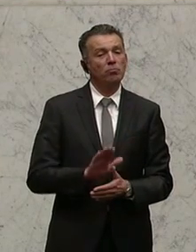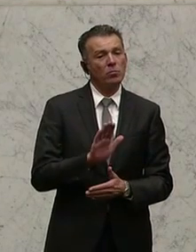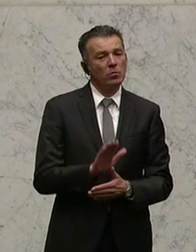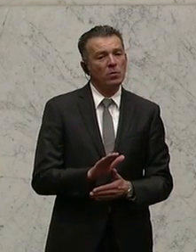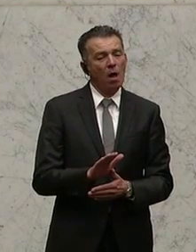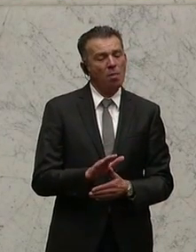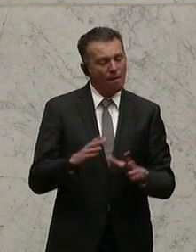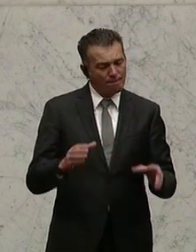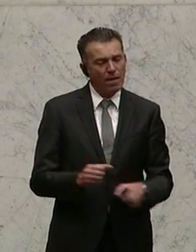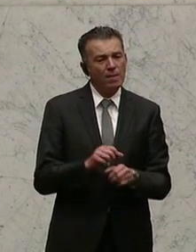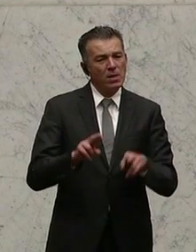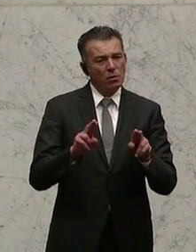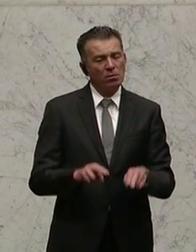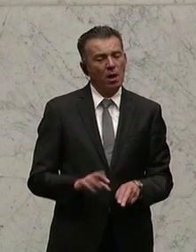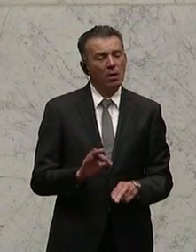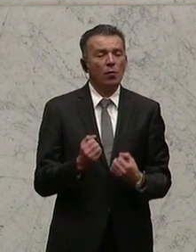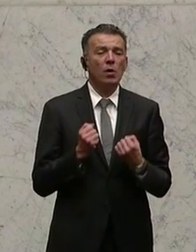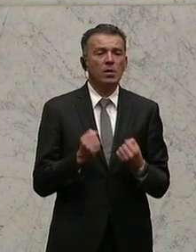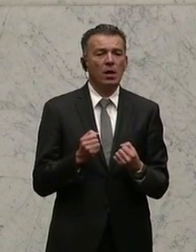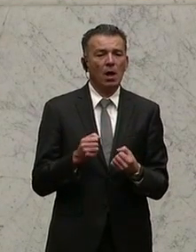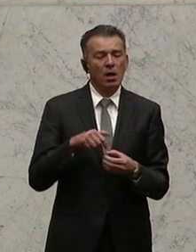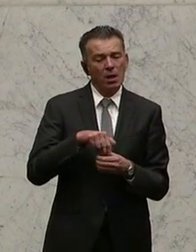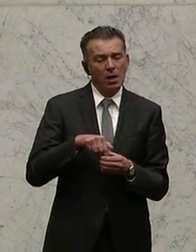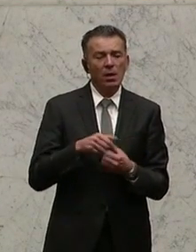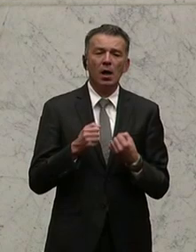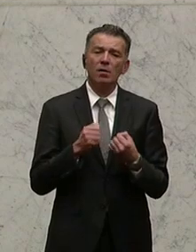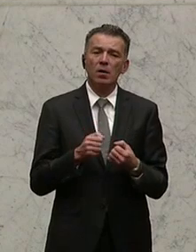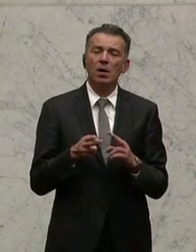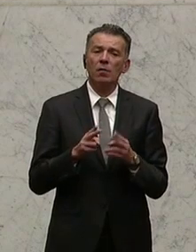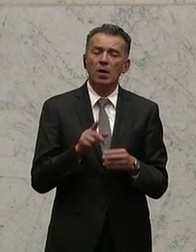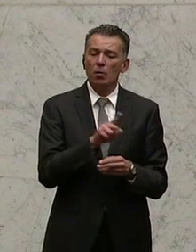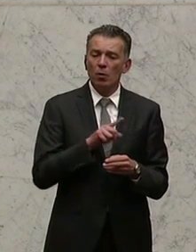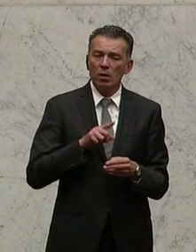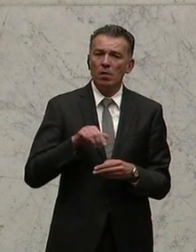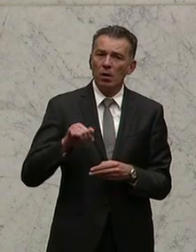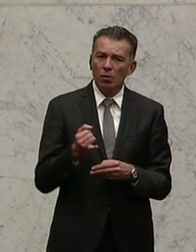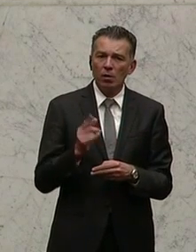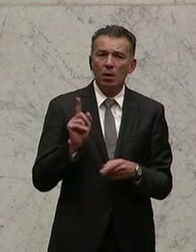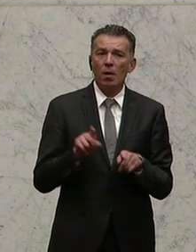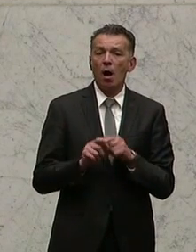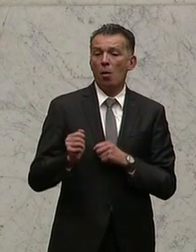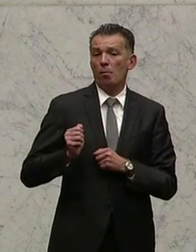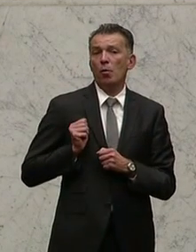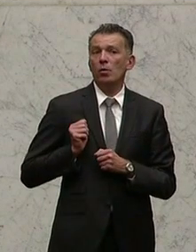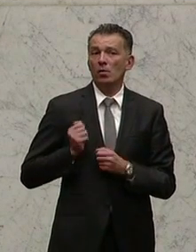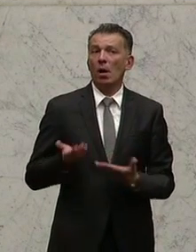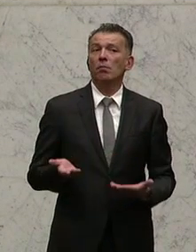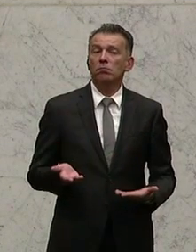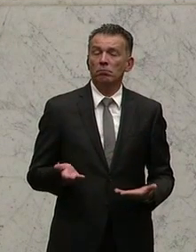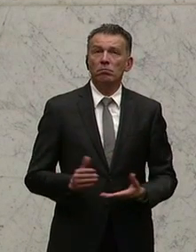Recht auf Sicherheit. Die innere Sicherheit ist durch Polizei, Justiz, aber auch durch das Bundesheer